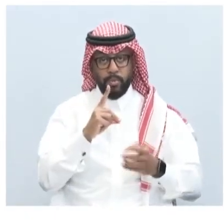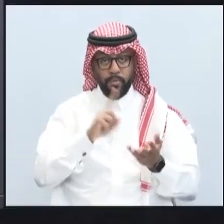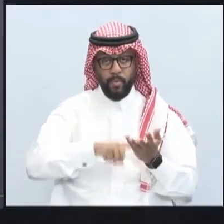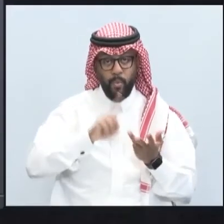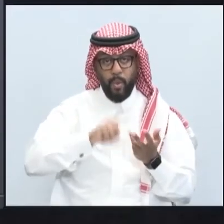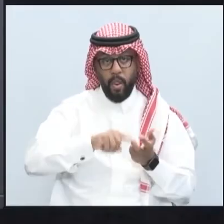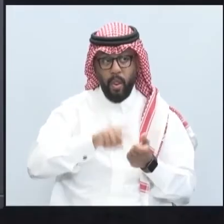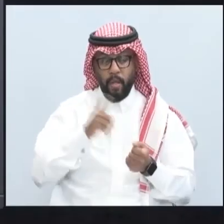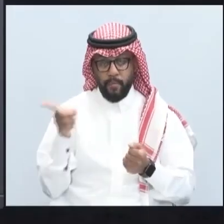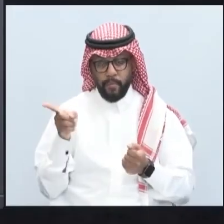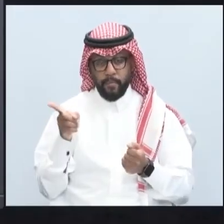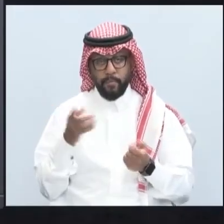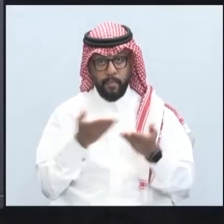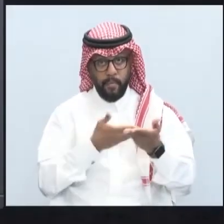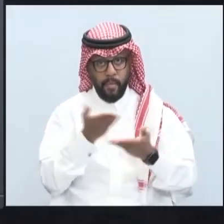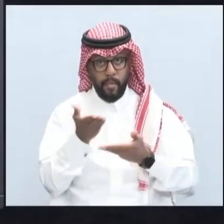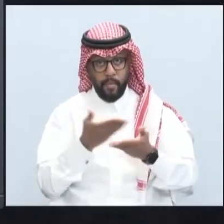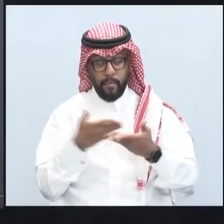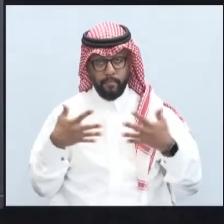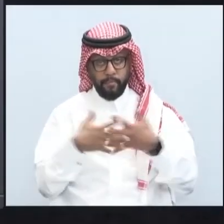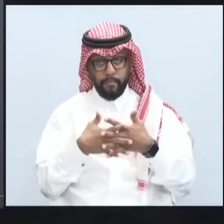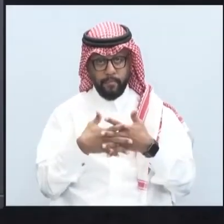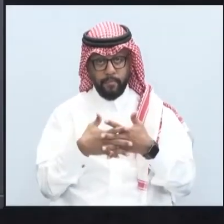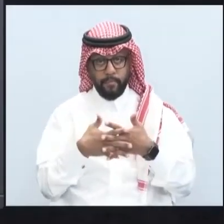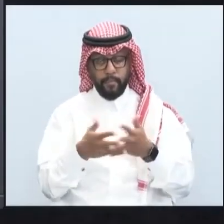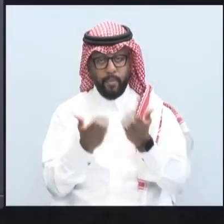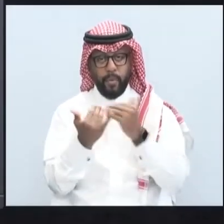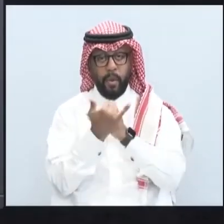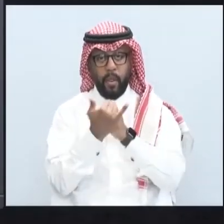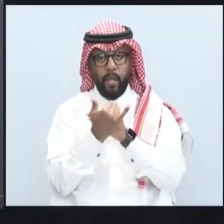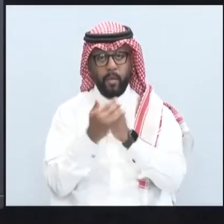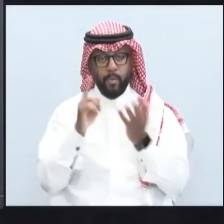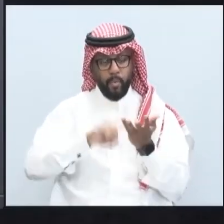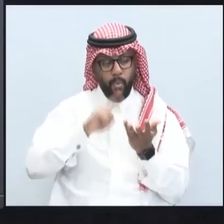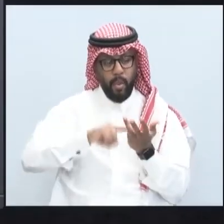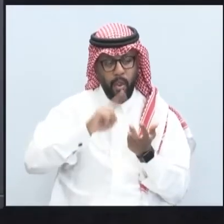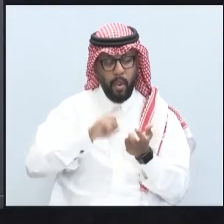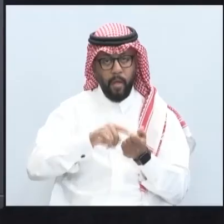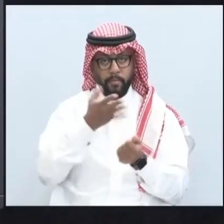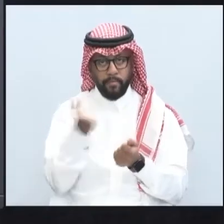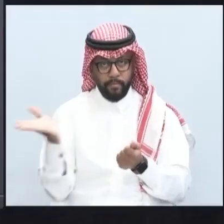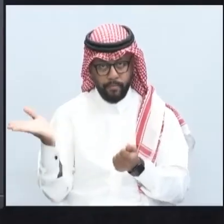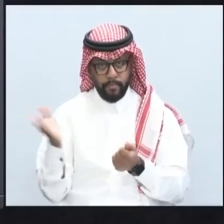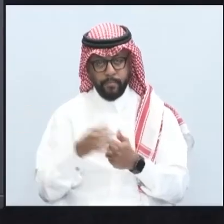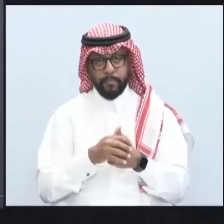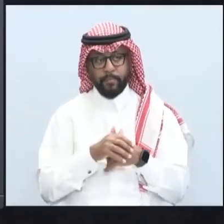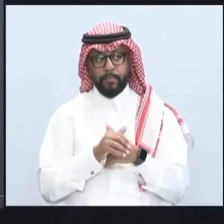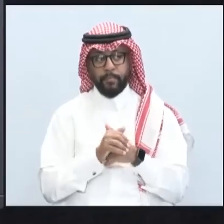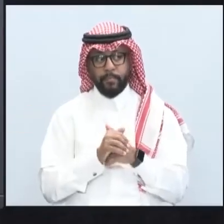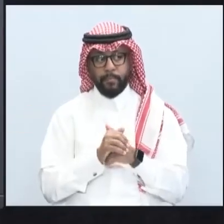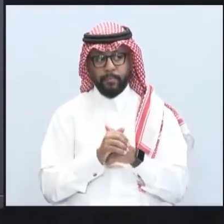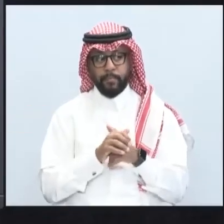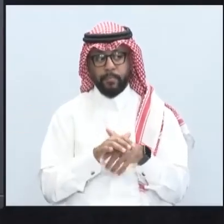هيا ابنائي من يشاركنا من يشاركنا ويعطينا شروط المسح على الخفين